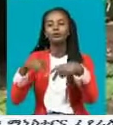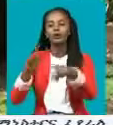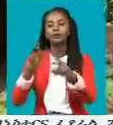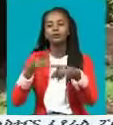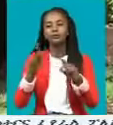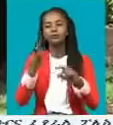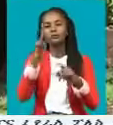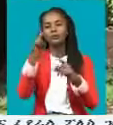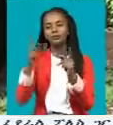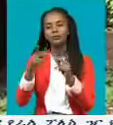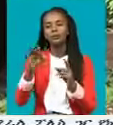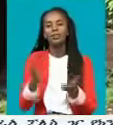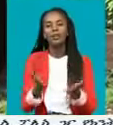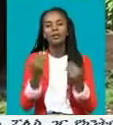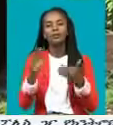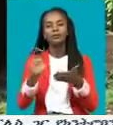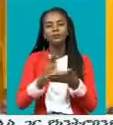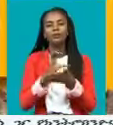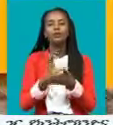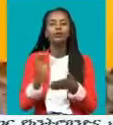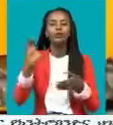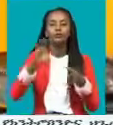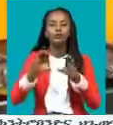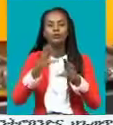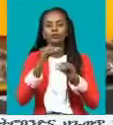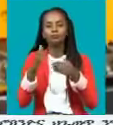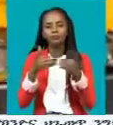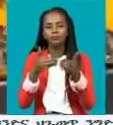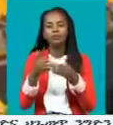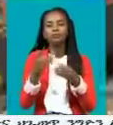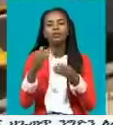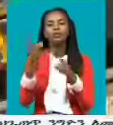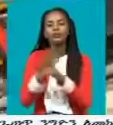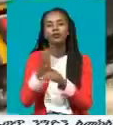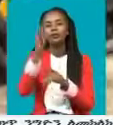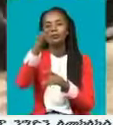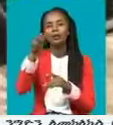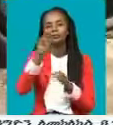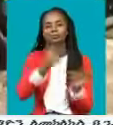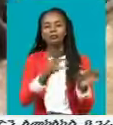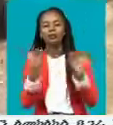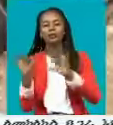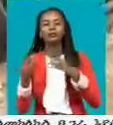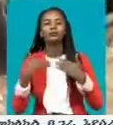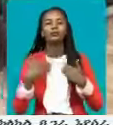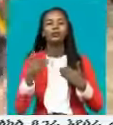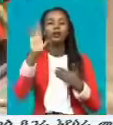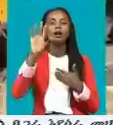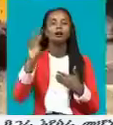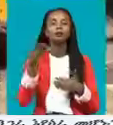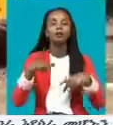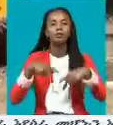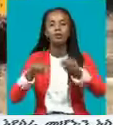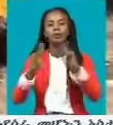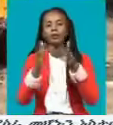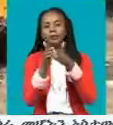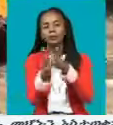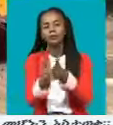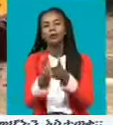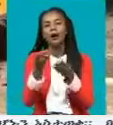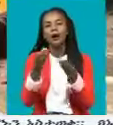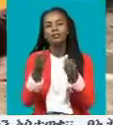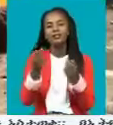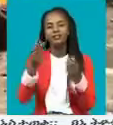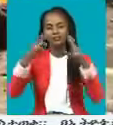በአካባቢው ከሚገኙ ተረፈ ምርቶች ኮምፖስትን በቀላሉ በማምረት የተፈጥሮ ማዳበሪያ መተካት እንዳለበት በጋሞ ዞን ግብርና መምሪያ የአፈር